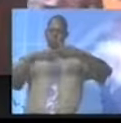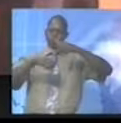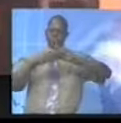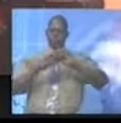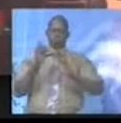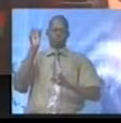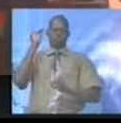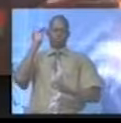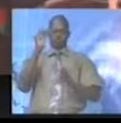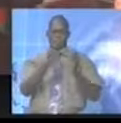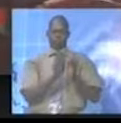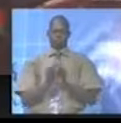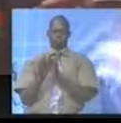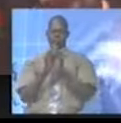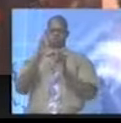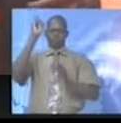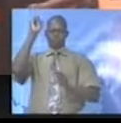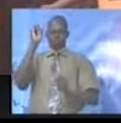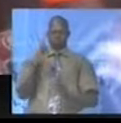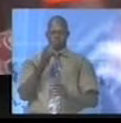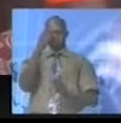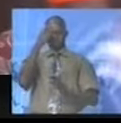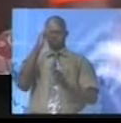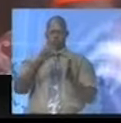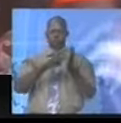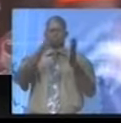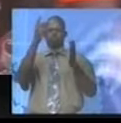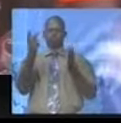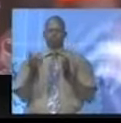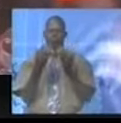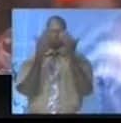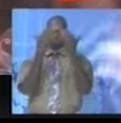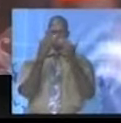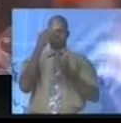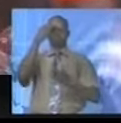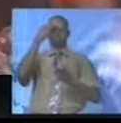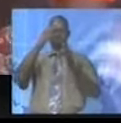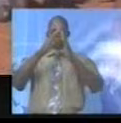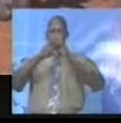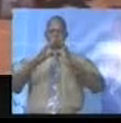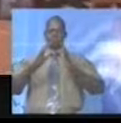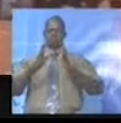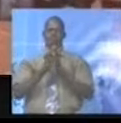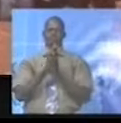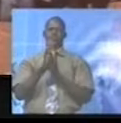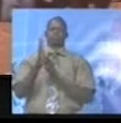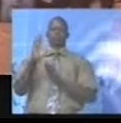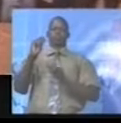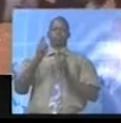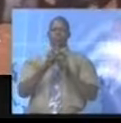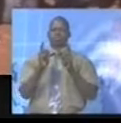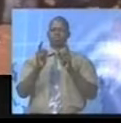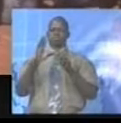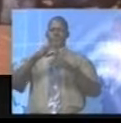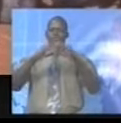Un discours rassembleur, c'est ce qu'il faut pour tourner la page triste qu'a connue la ville et entamer ensemble les grands chantiers